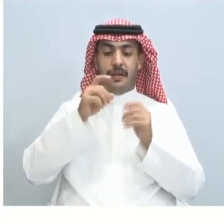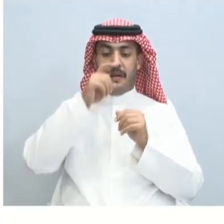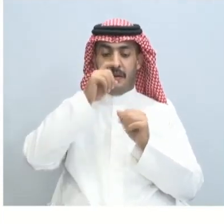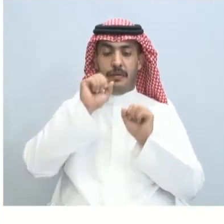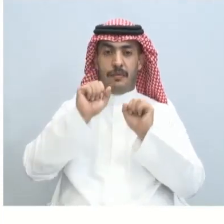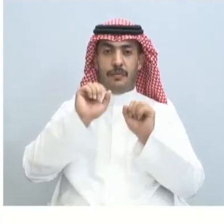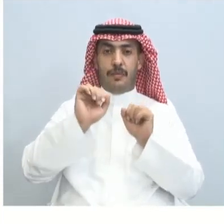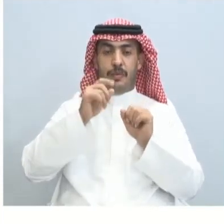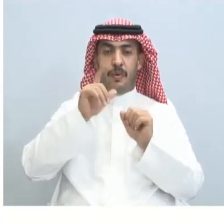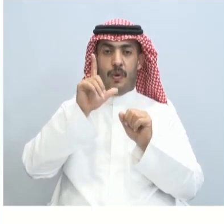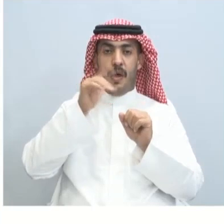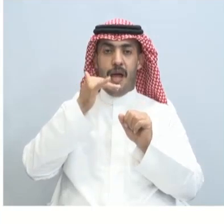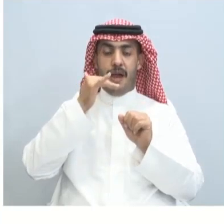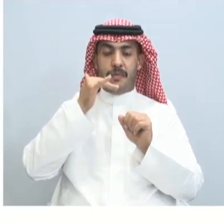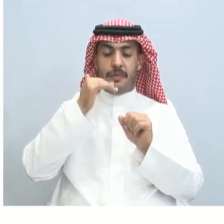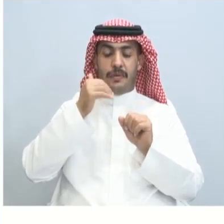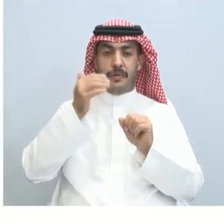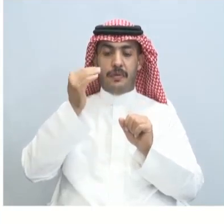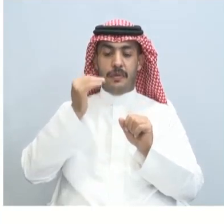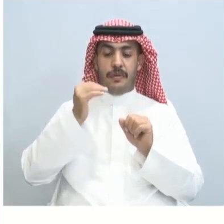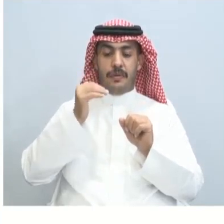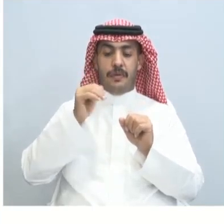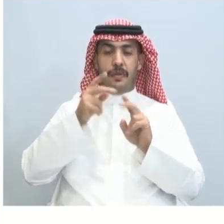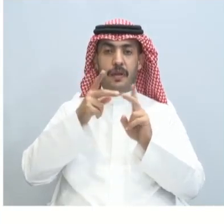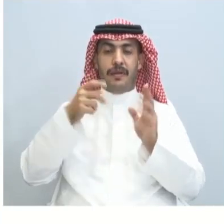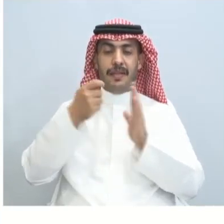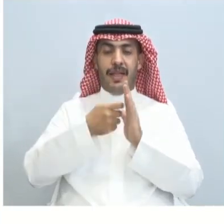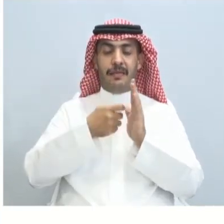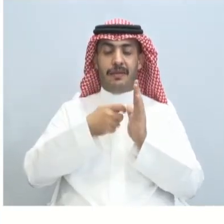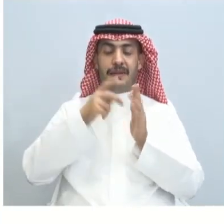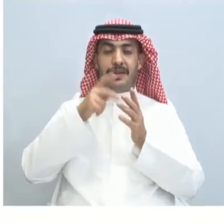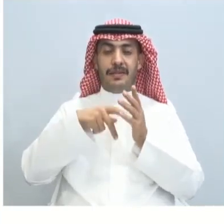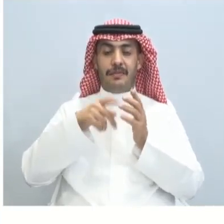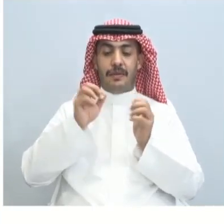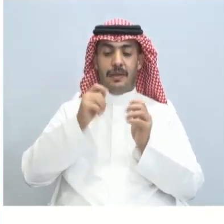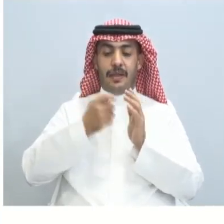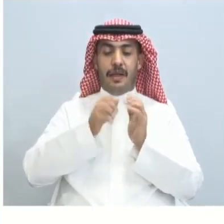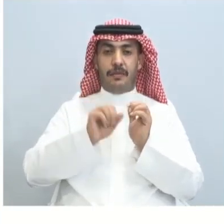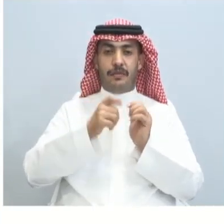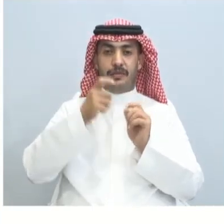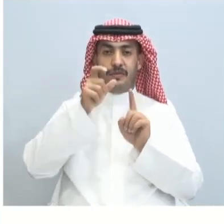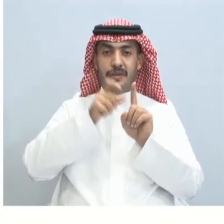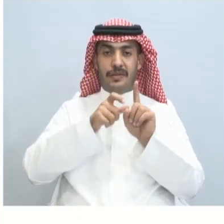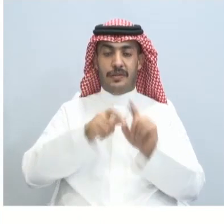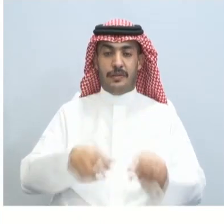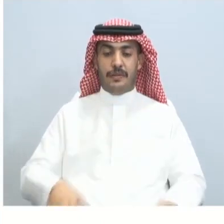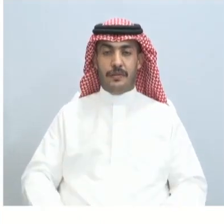متخصصا باللغه العربيه تختلف الكتابه الرسميه عن الكتابه